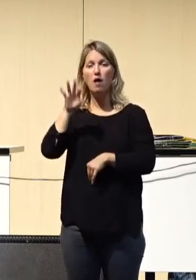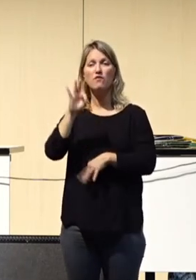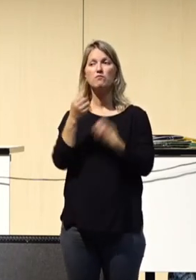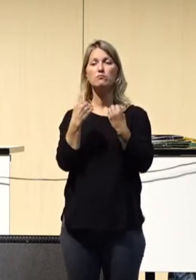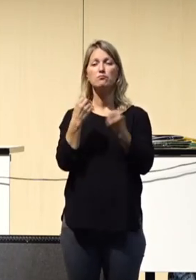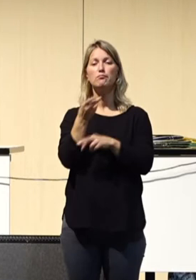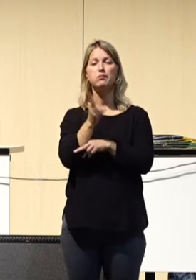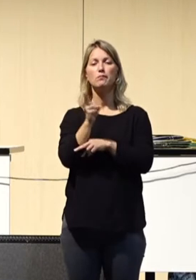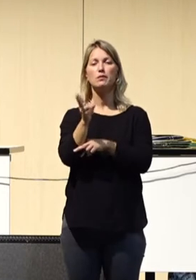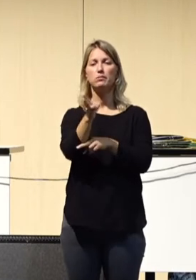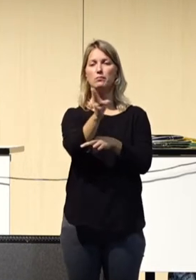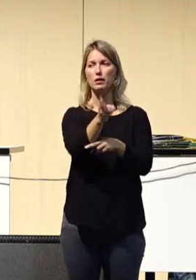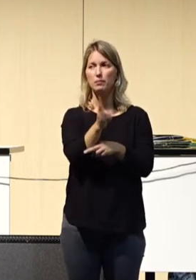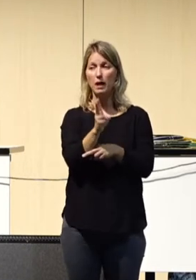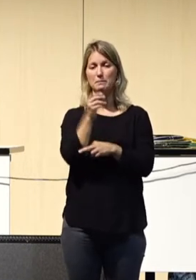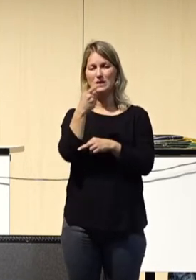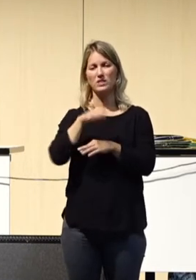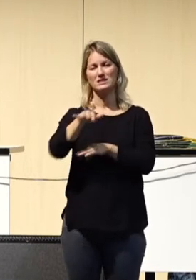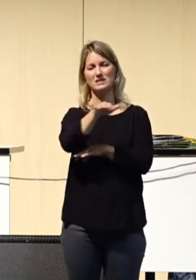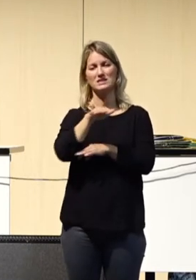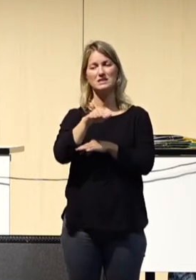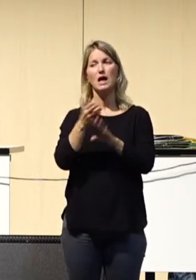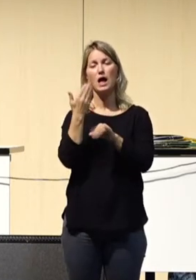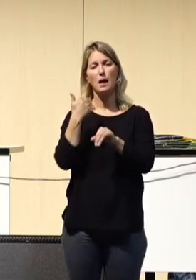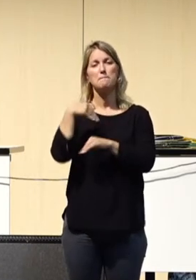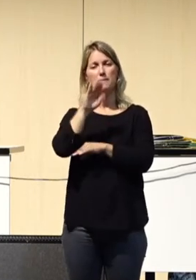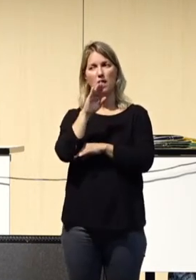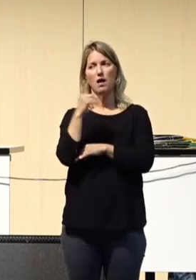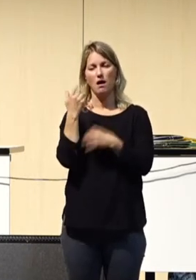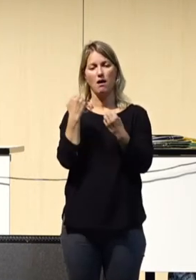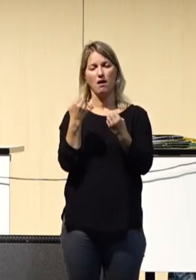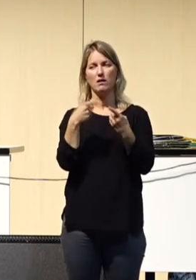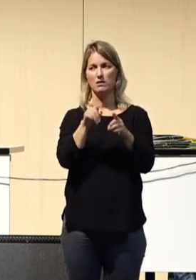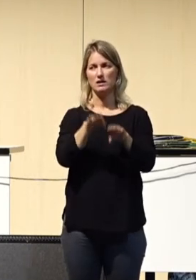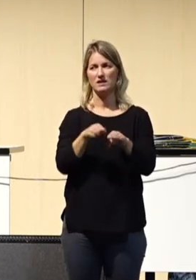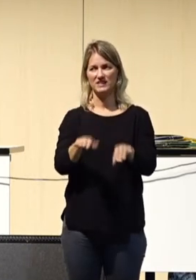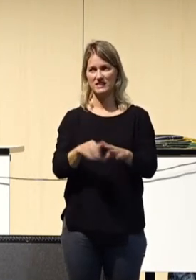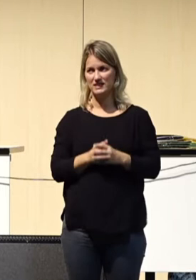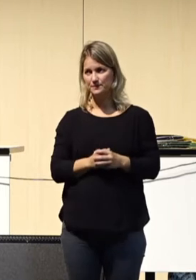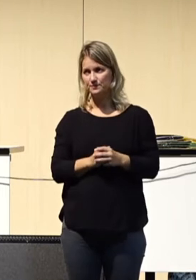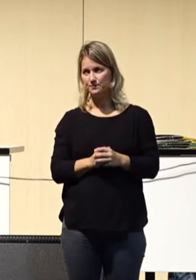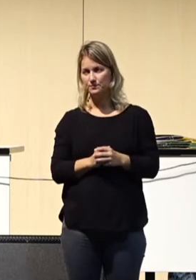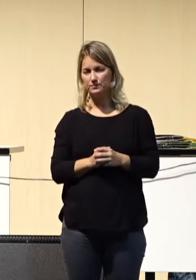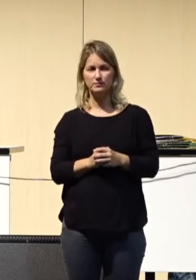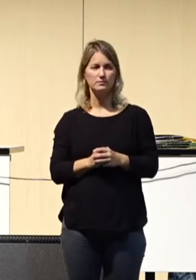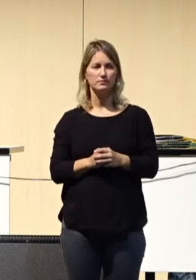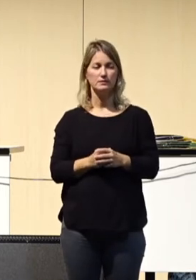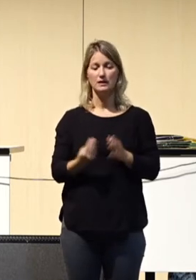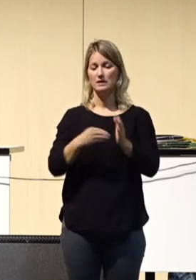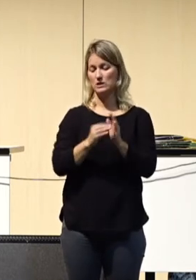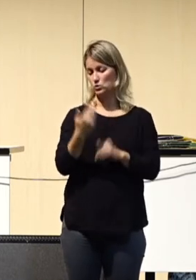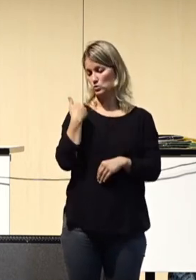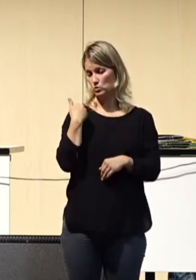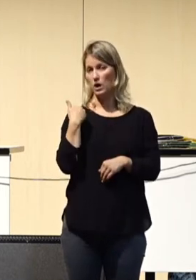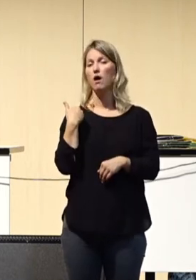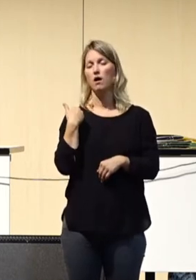Pkw beansprucht, insbesondere auch da die Fläche in der Vergangenheit überwiegend durch das Abstellen von Pkw beansprucht wurde. In den letzten Jahren erfolgte doch eine